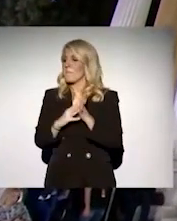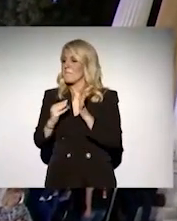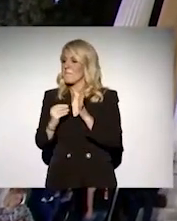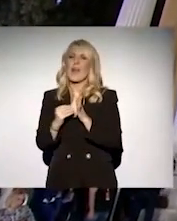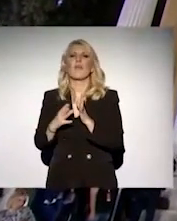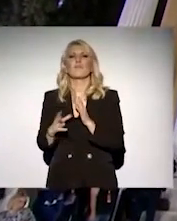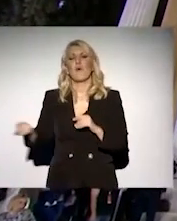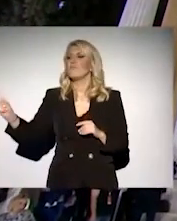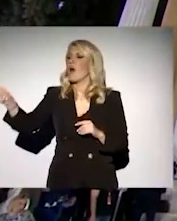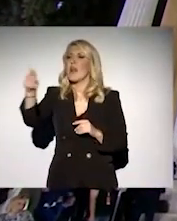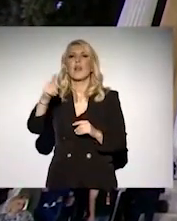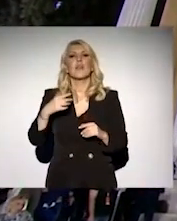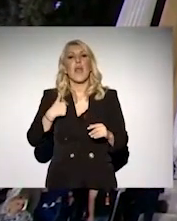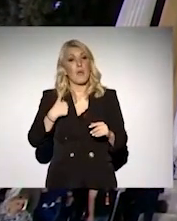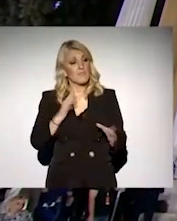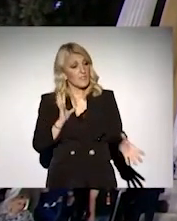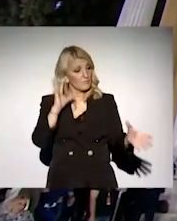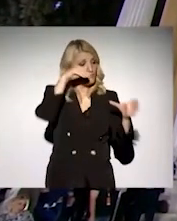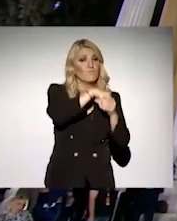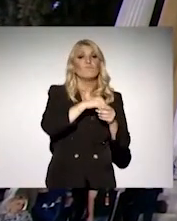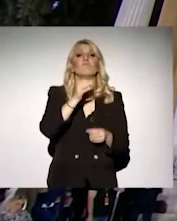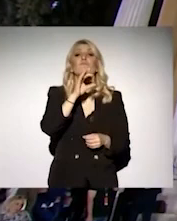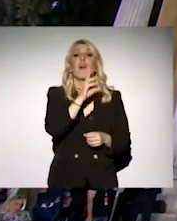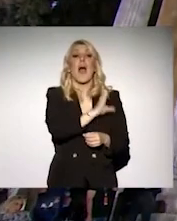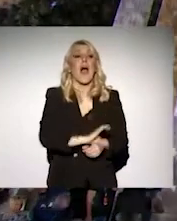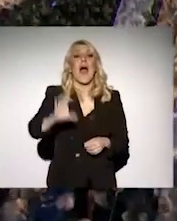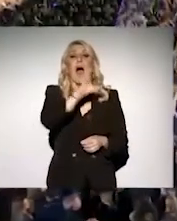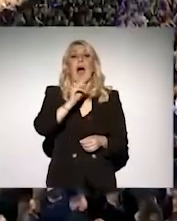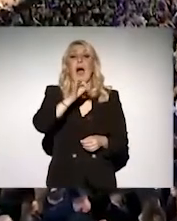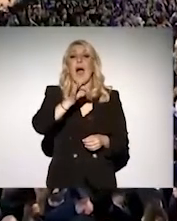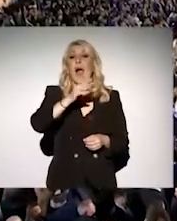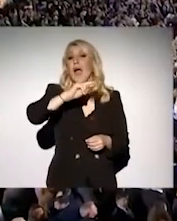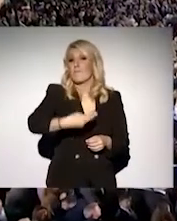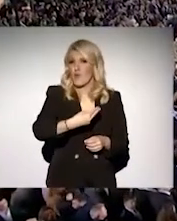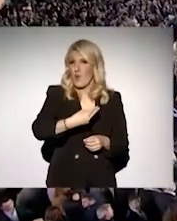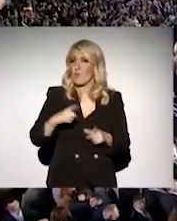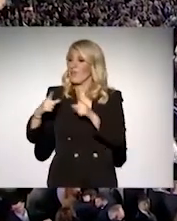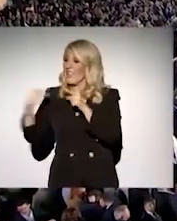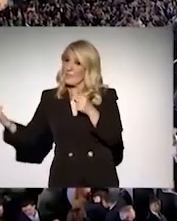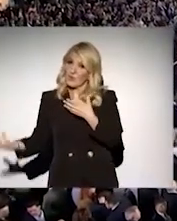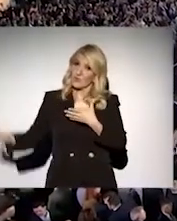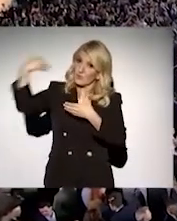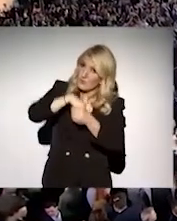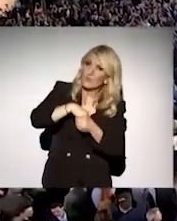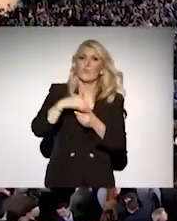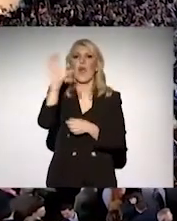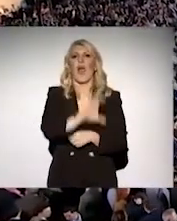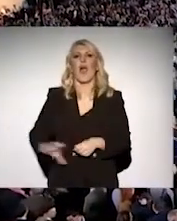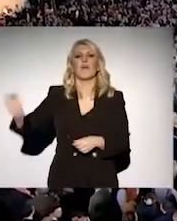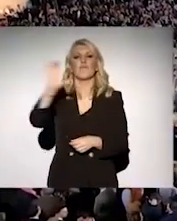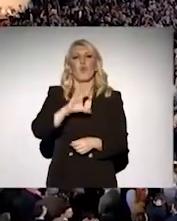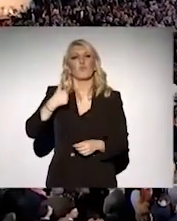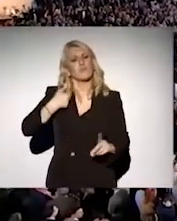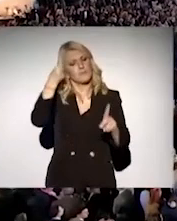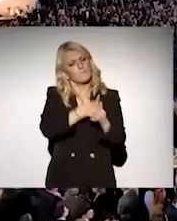Τεμπών. Λέει ο κύριος Κασελάκης, λέει η αντιπολίτευση, ζητήσατε λέει κατηγορητήριο για να πάμε